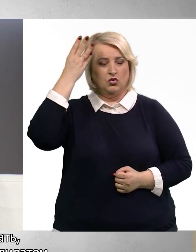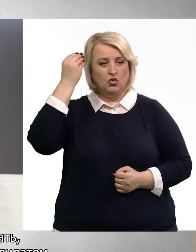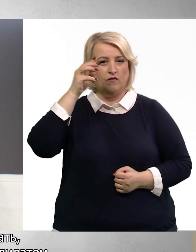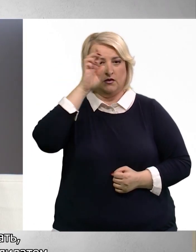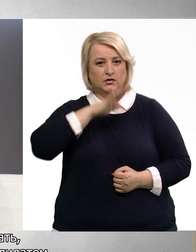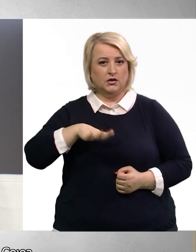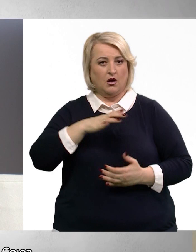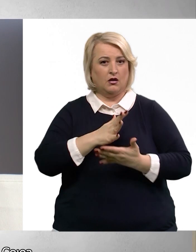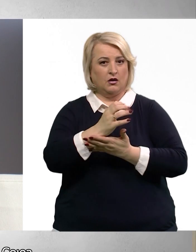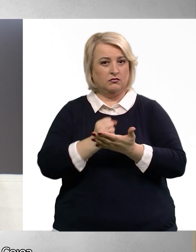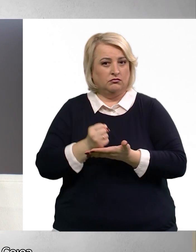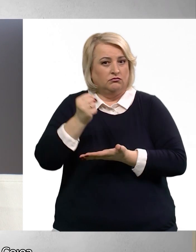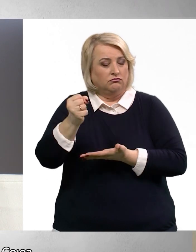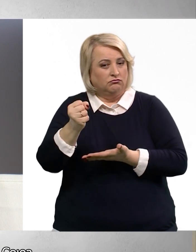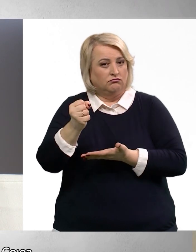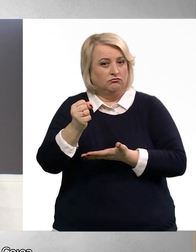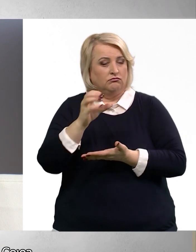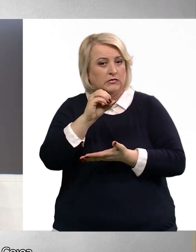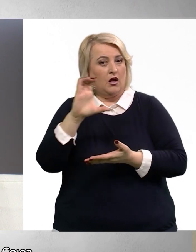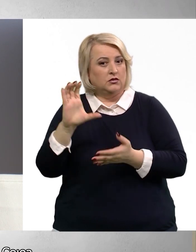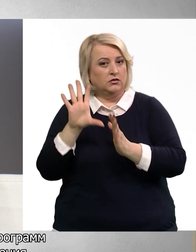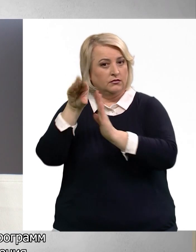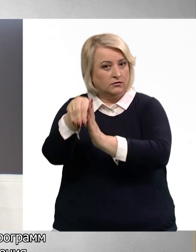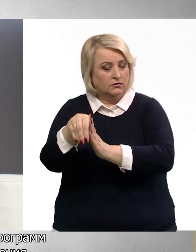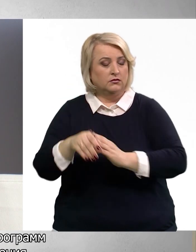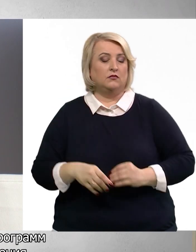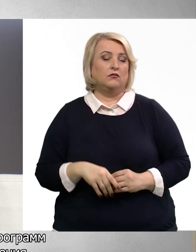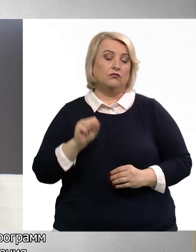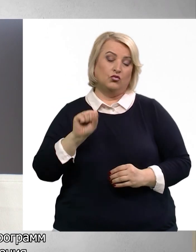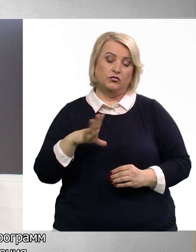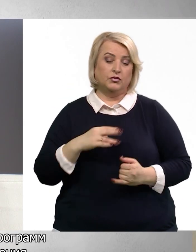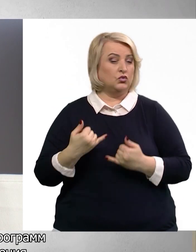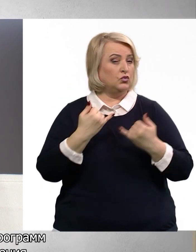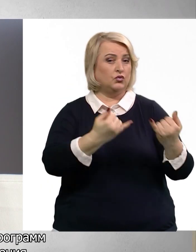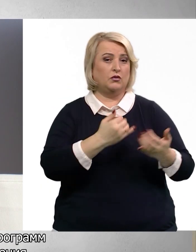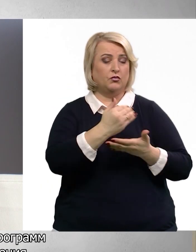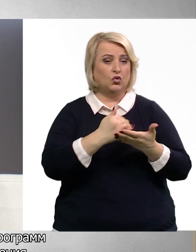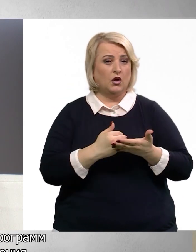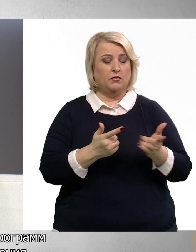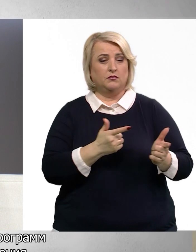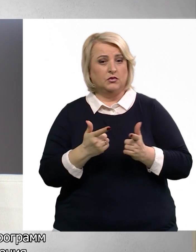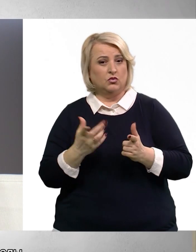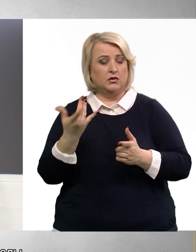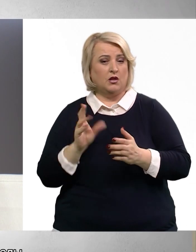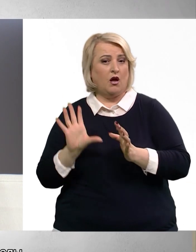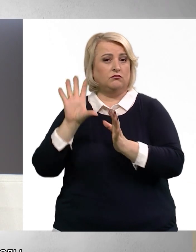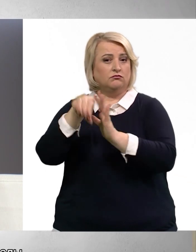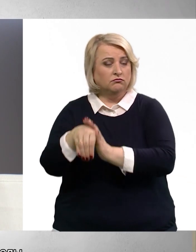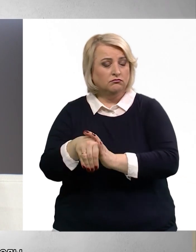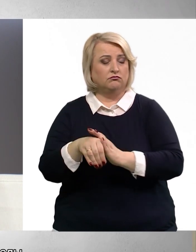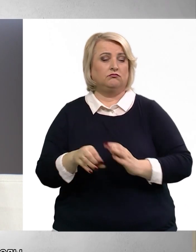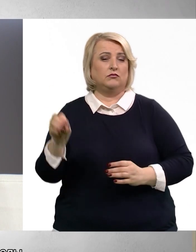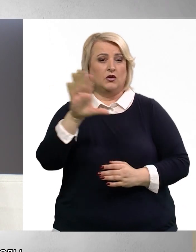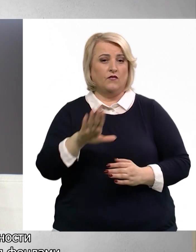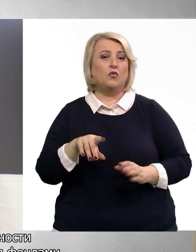țară candidată acum la Uniunea Europeană, vor fi oferite programe și pentru pregătire, pentru aderare, iarăși inclusiv pentru mediul